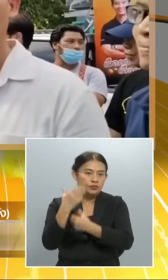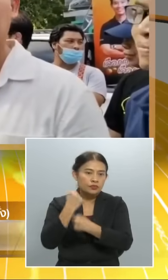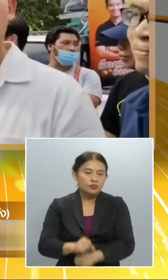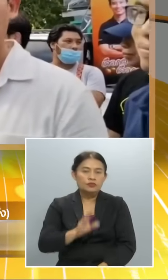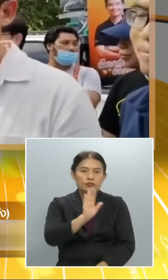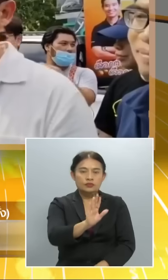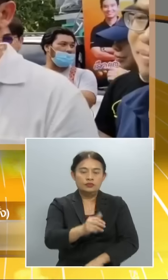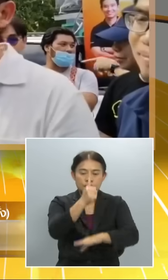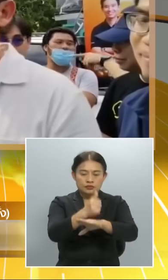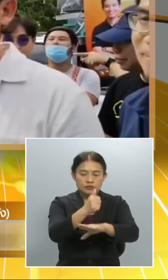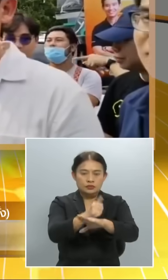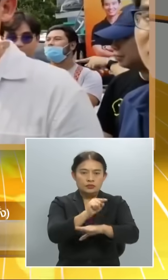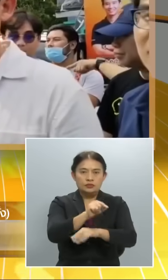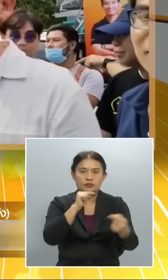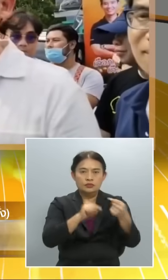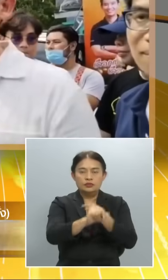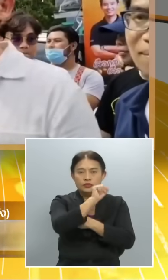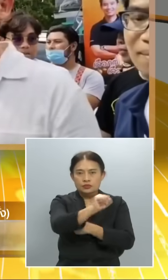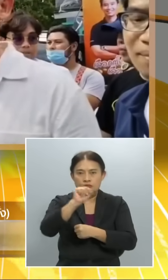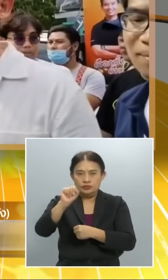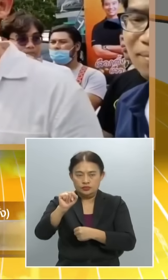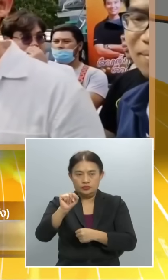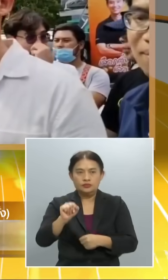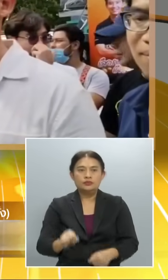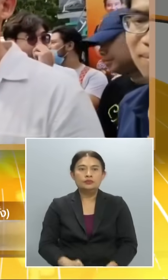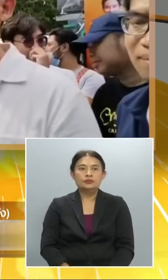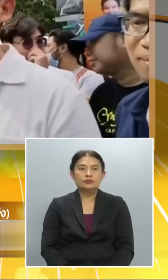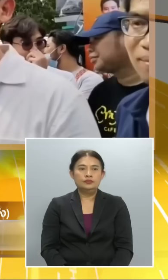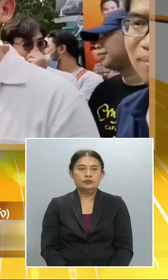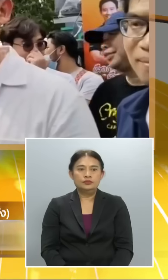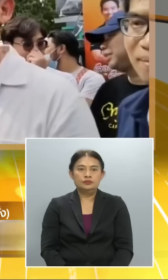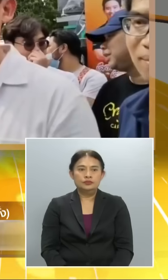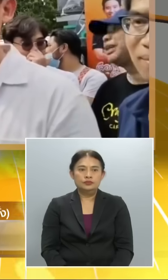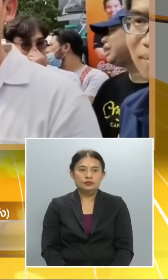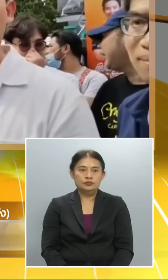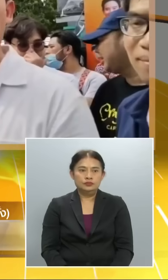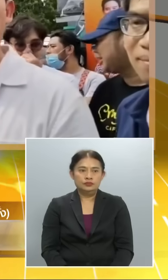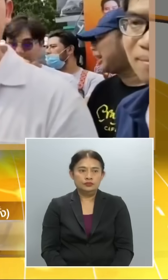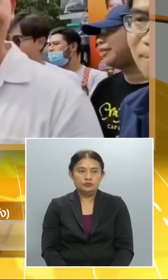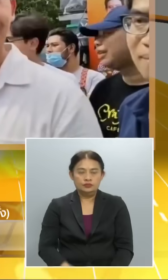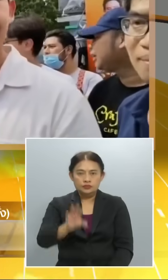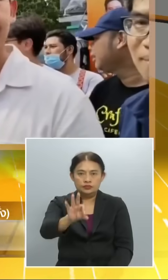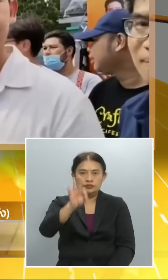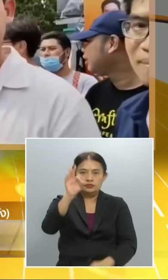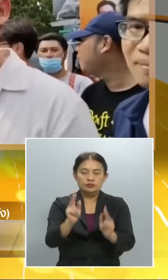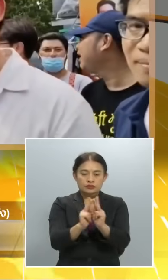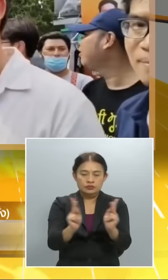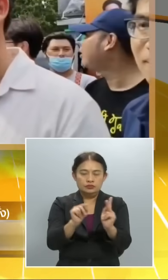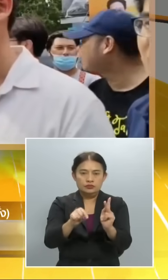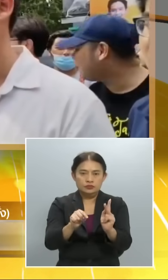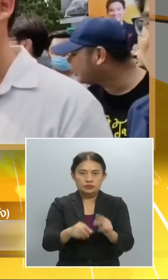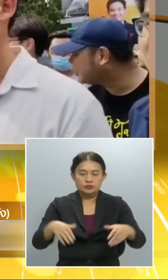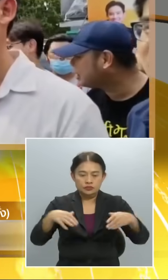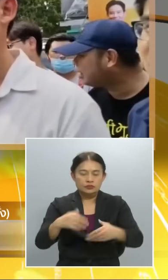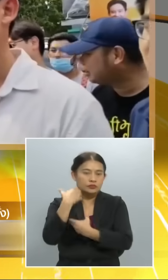หัวหน้าพรรคต้องเป็นสสด้วยท่านผู้ชมแล้วเดี๋ยวเลือกกรรมการบริหารได้เรื่องประชาธิปัตย์ก็